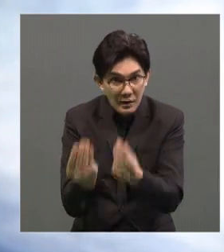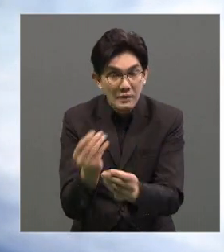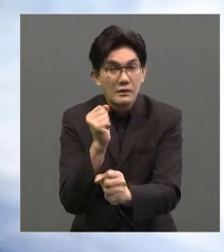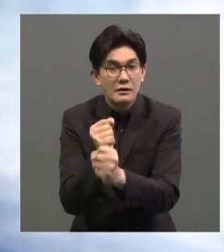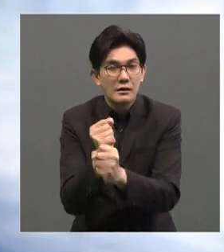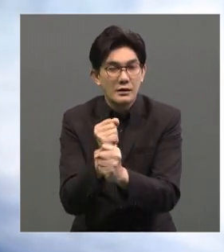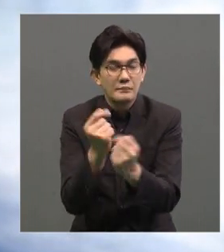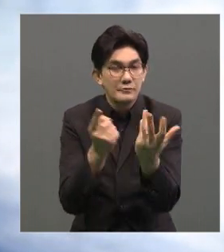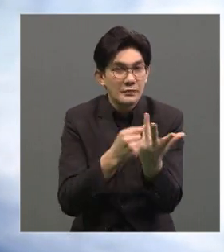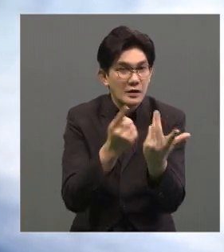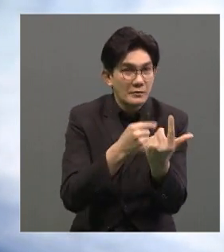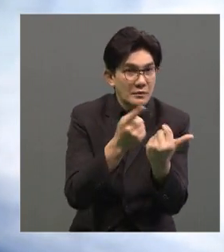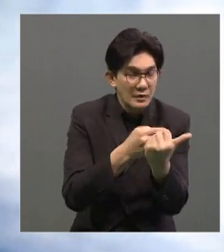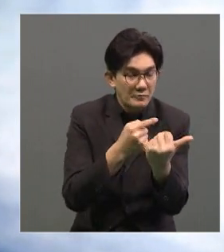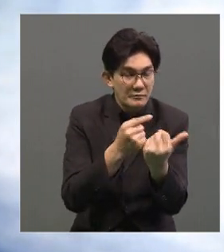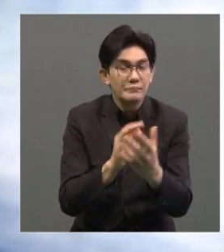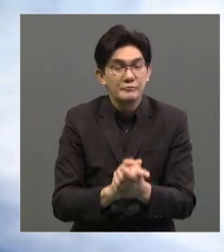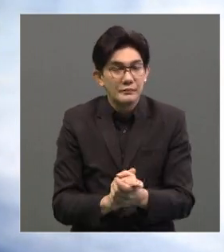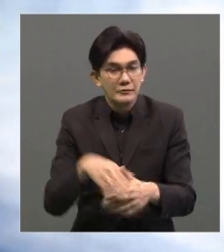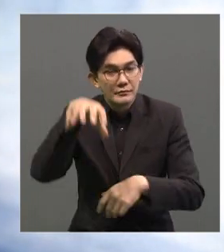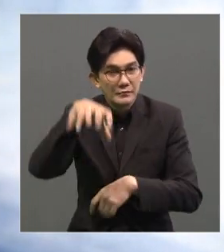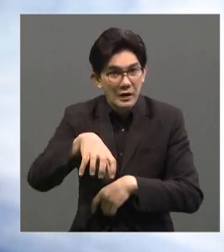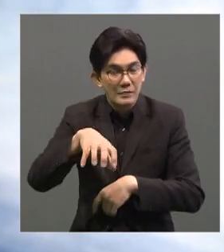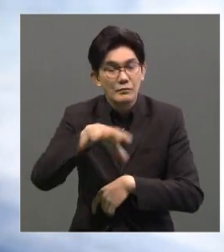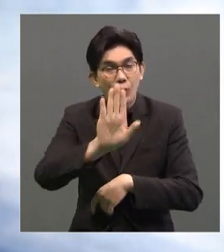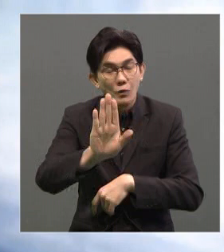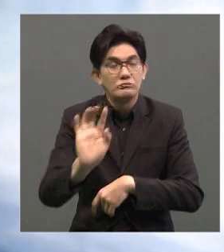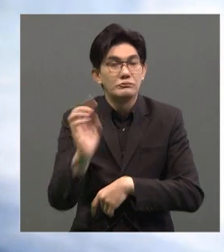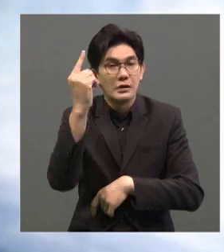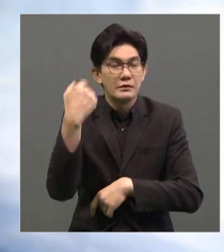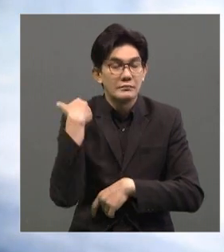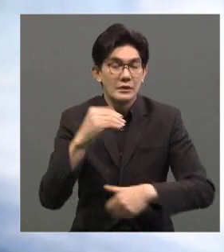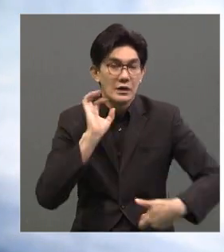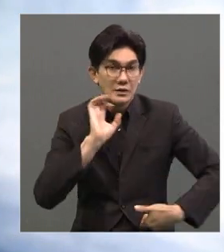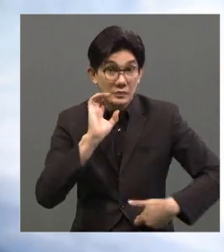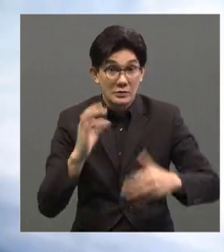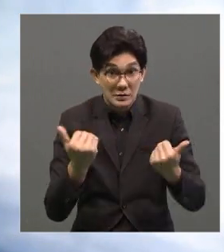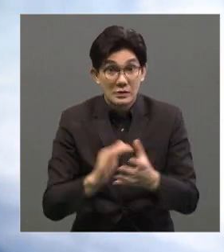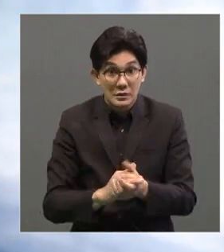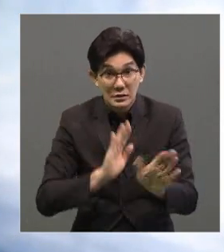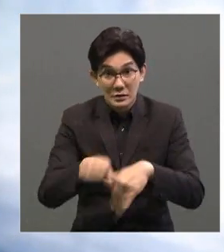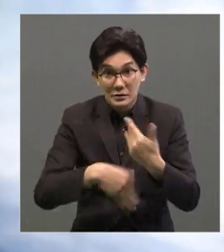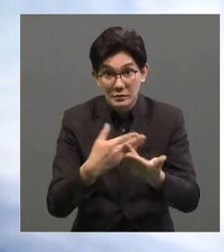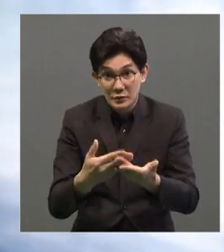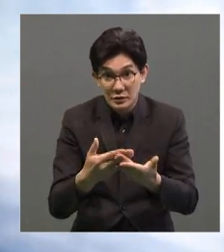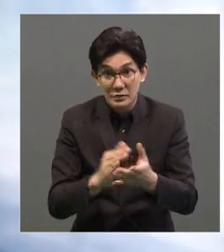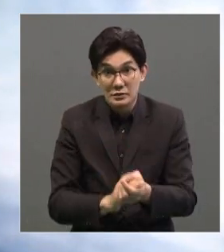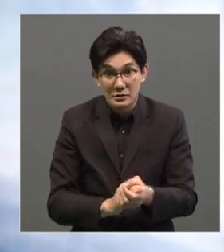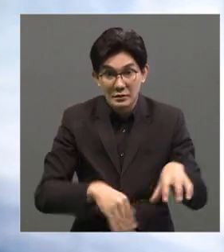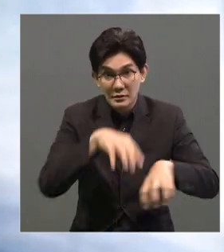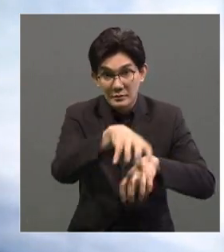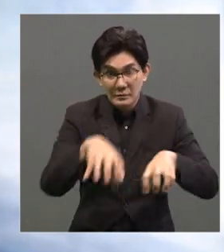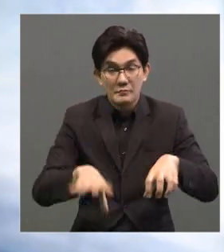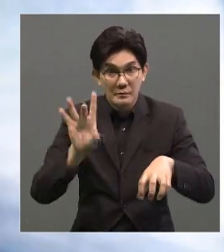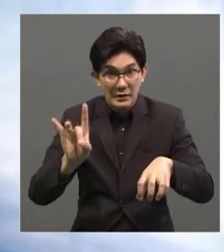การในการนับคะแนนเลือกตั้งนะครับของหน่วยเลือกตั้งนั้นๆใหม่ซึ่งจังหวัดลพบุรีเรามีอยู่จำนวน8หน่วยเลือกตั้ง